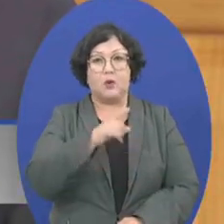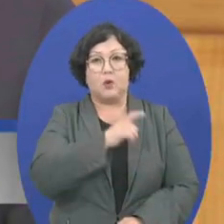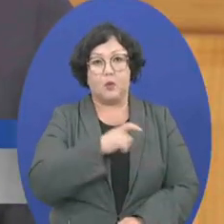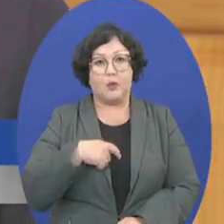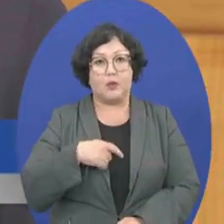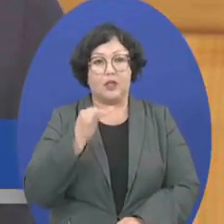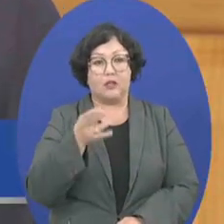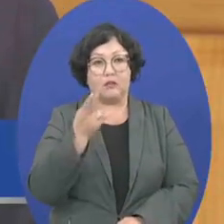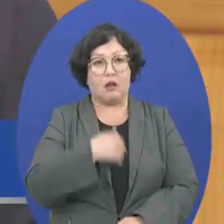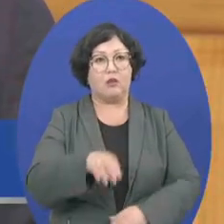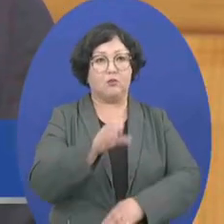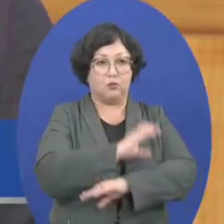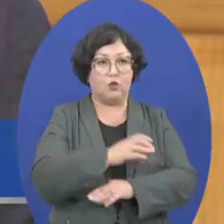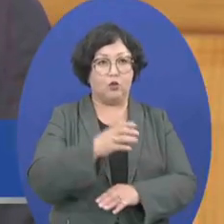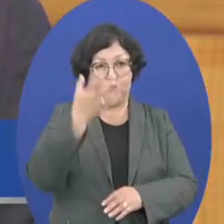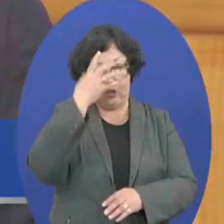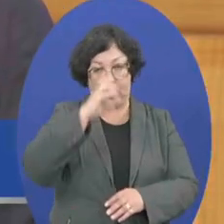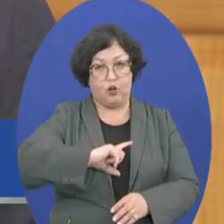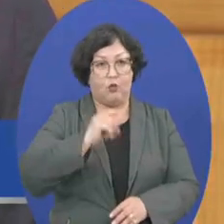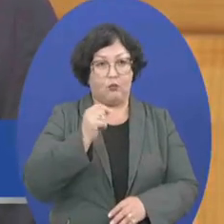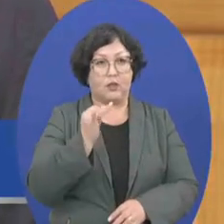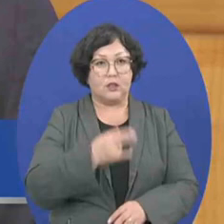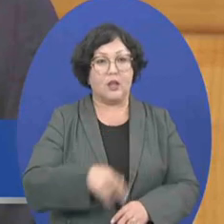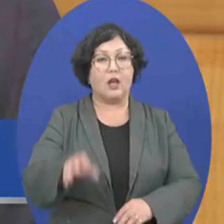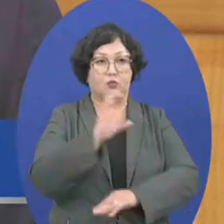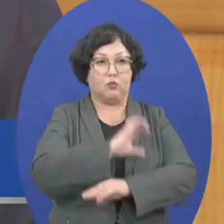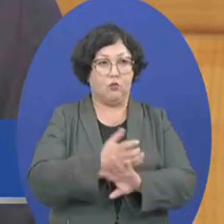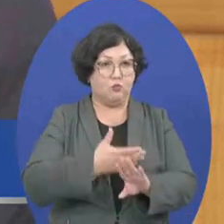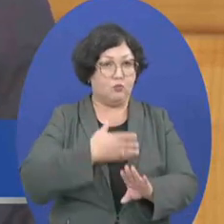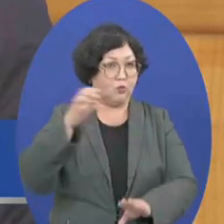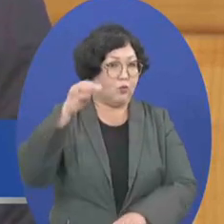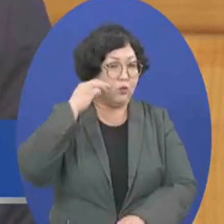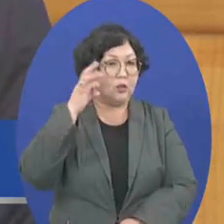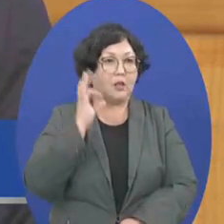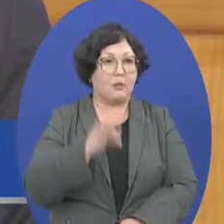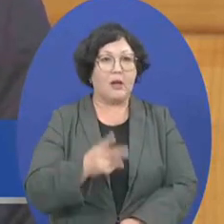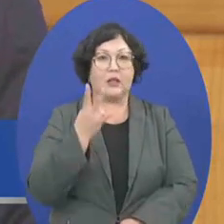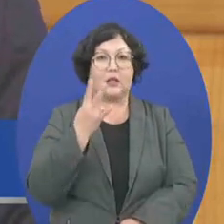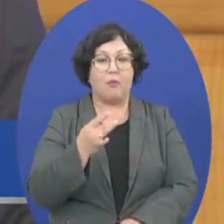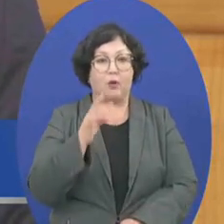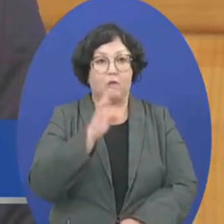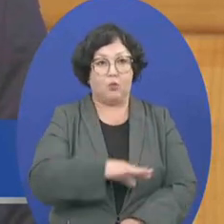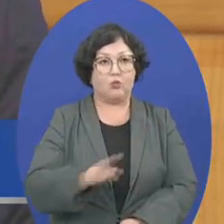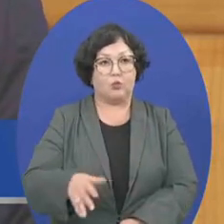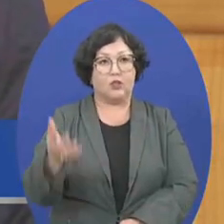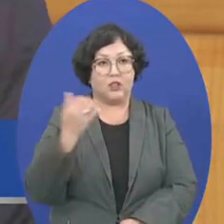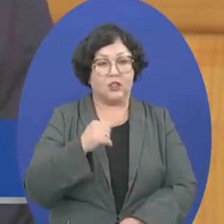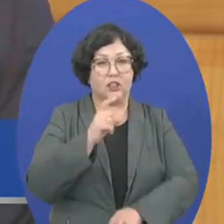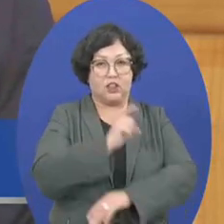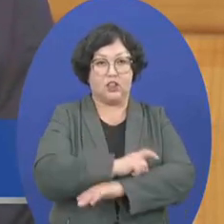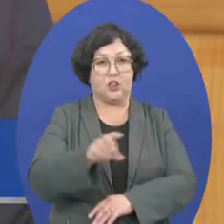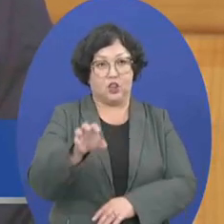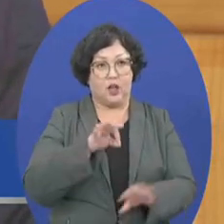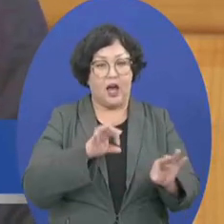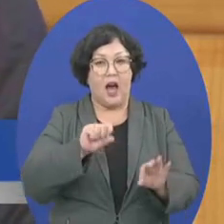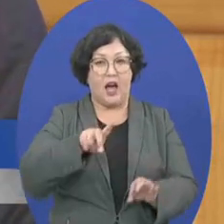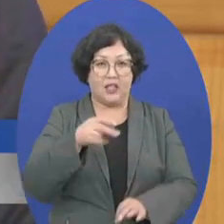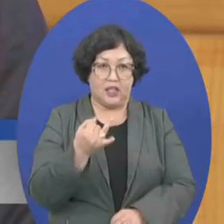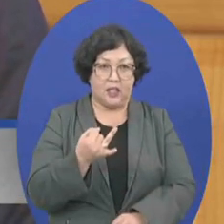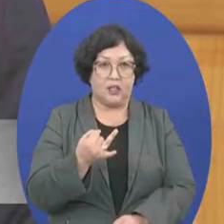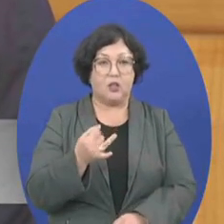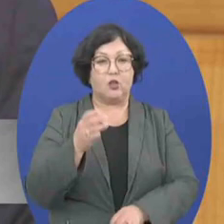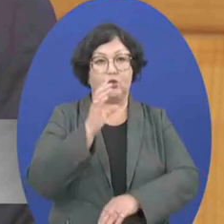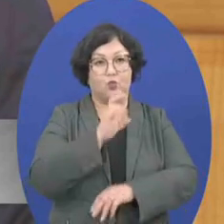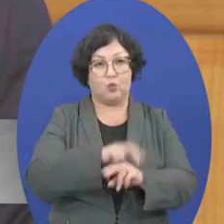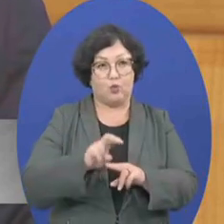хувийн ихтэй сургуулиуд төрийн өмчийн ихтэй сургуулиуд өмнө одоо ямар практик байсан гэхээр намар хүүхдүүд ирэхэд хичээл сонголт за эсвэл анги танхимын